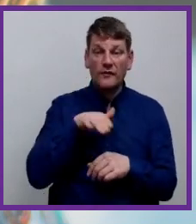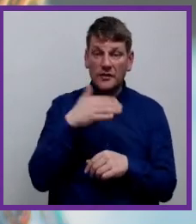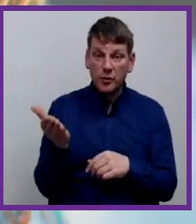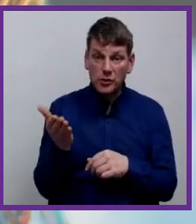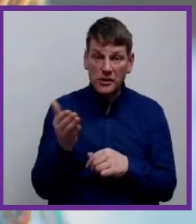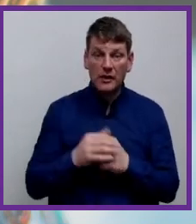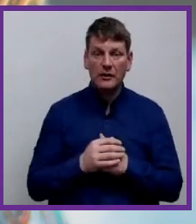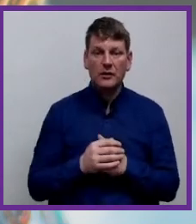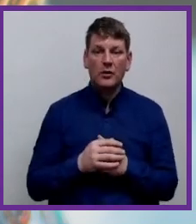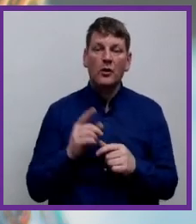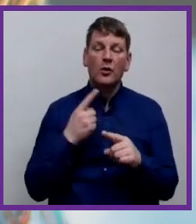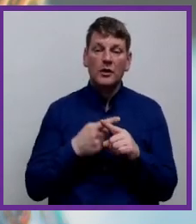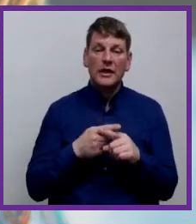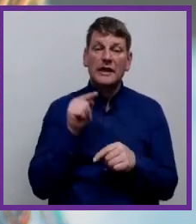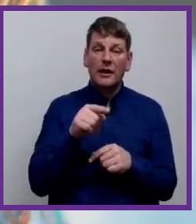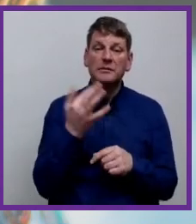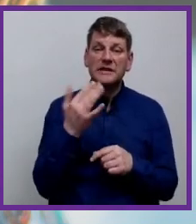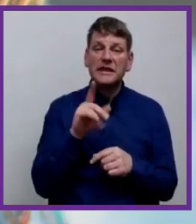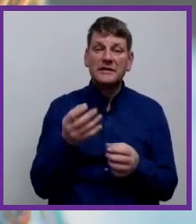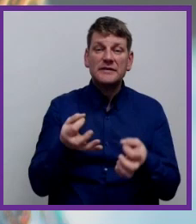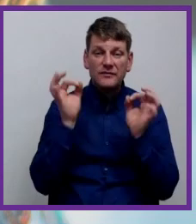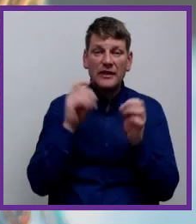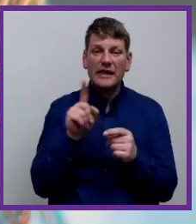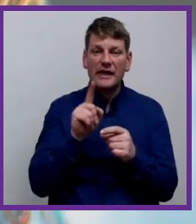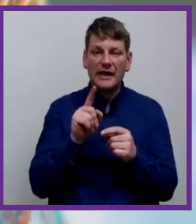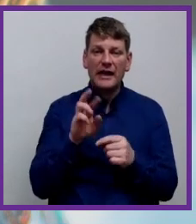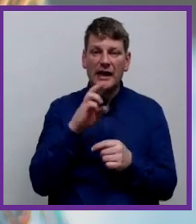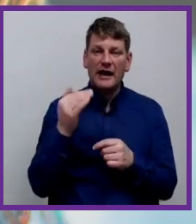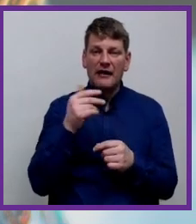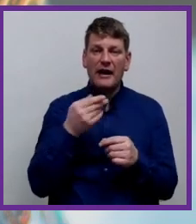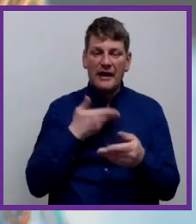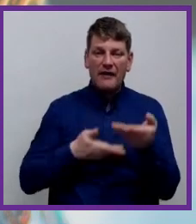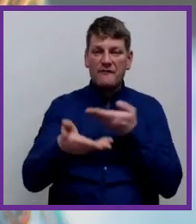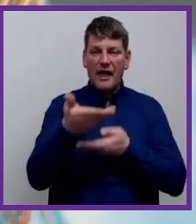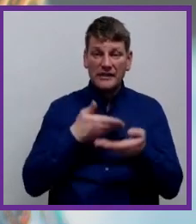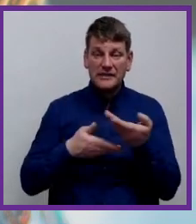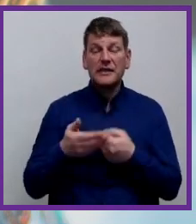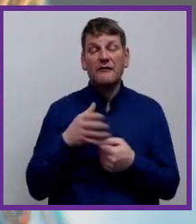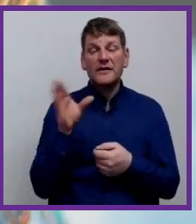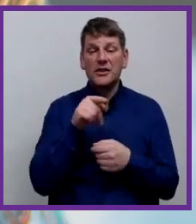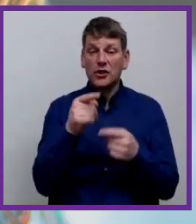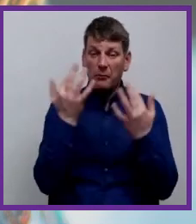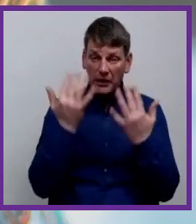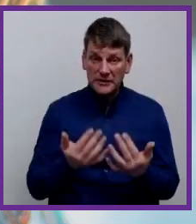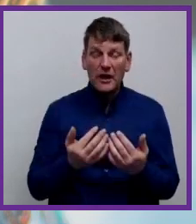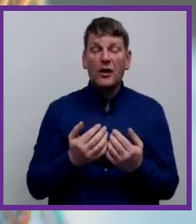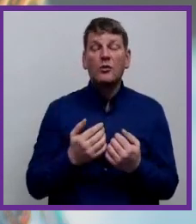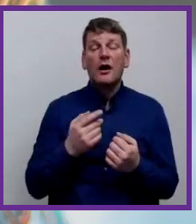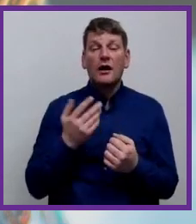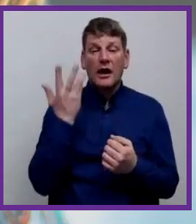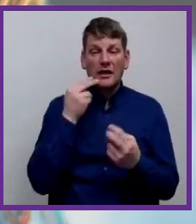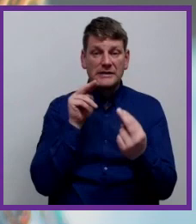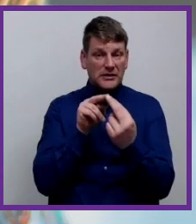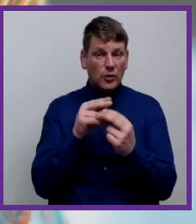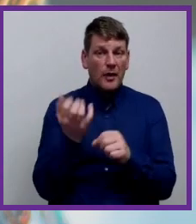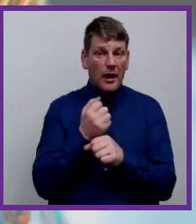un tam, cik nozīmīgi ir refleksija visā šajā pasākumā, kad mēs sastopamies ar mākslu.